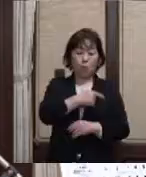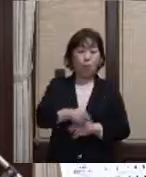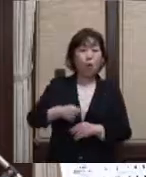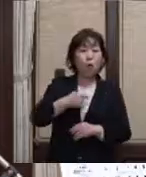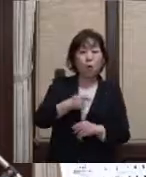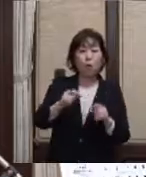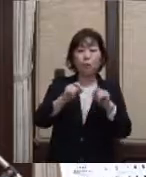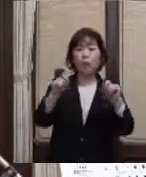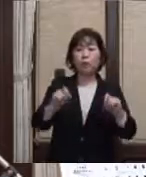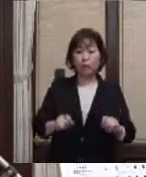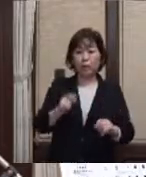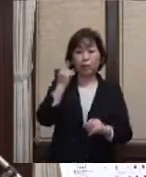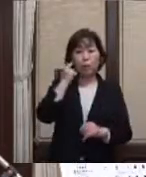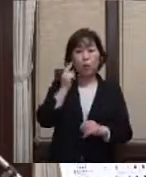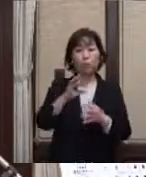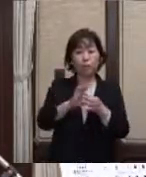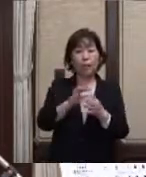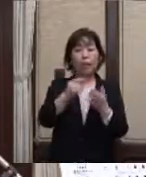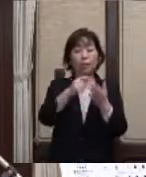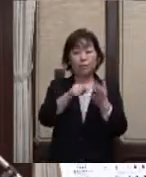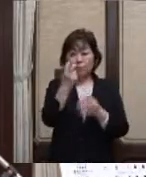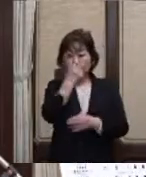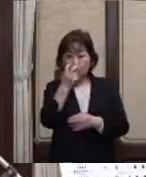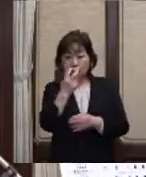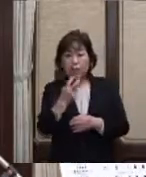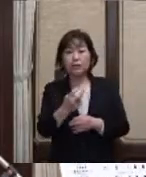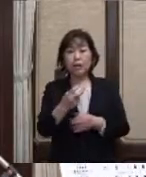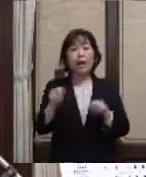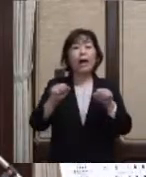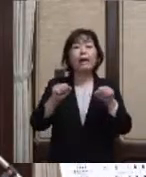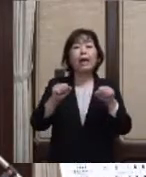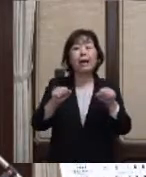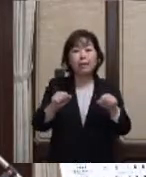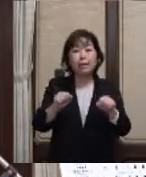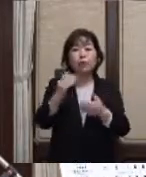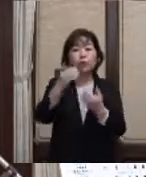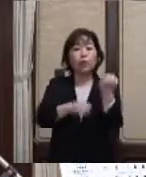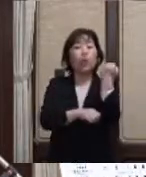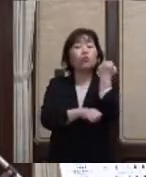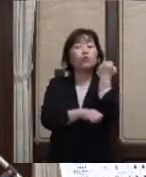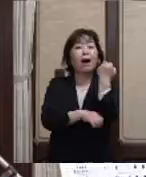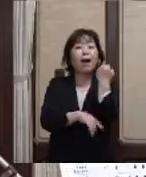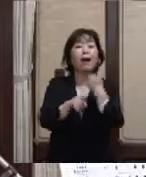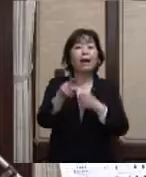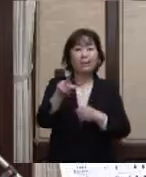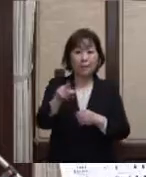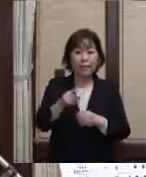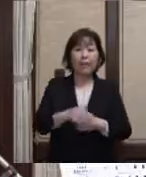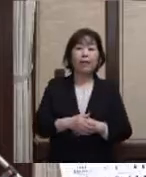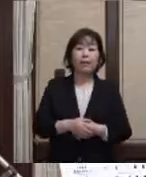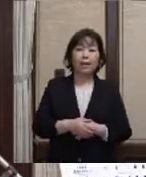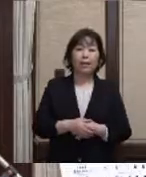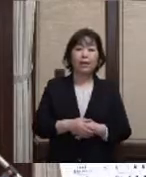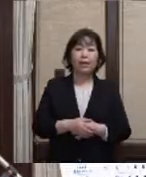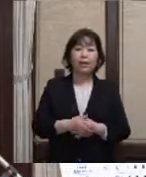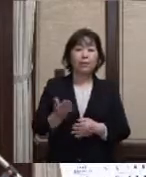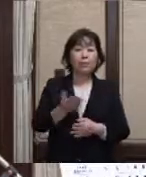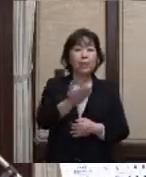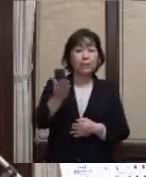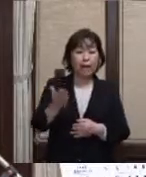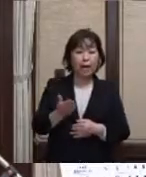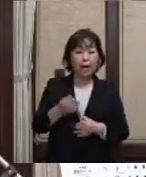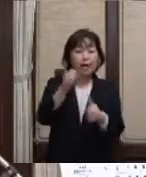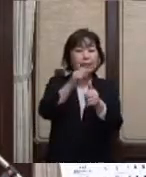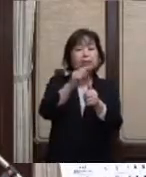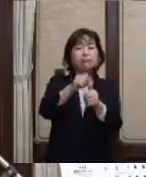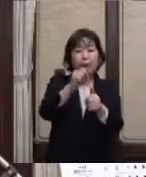ので、そうしたことをチェックしながらやっているということも踏まえて、皆さん、まあ、一